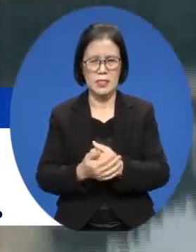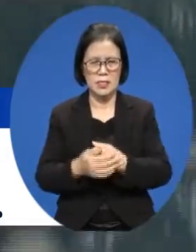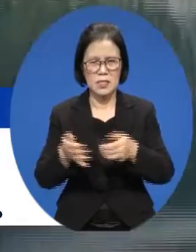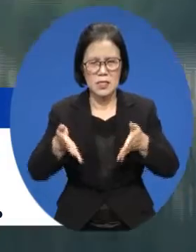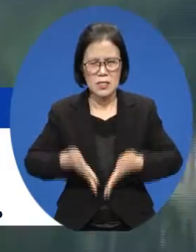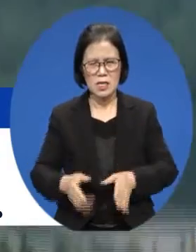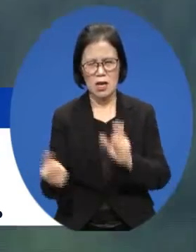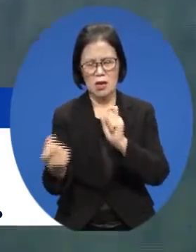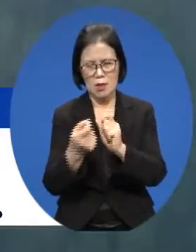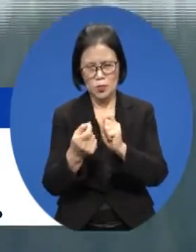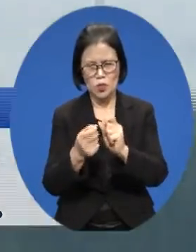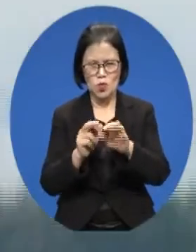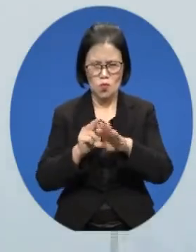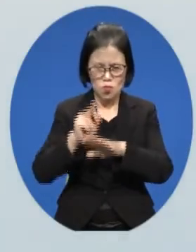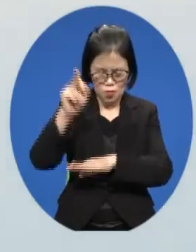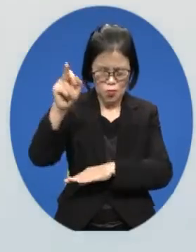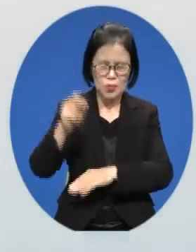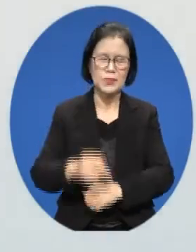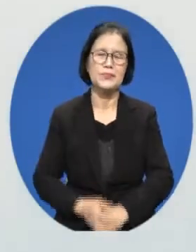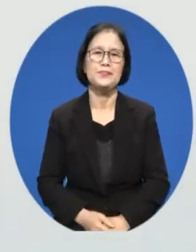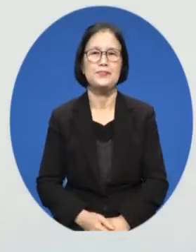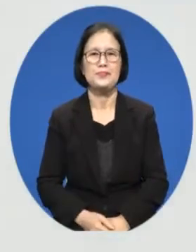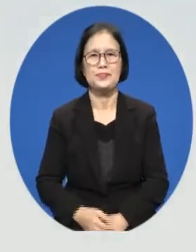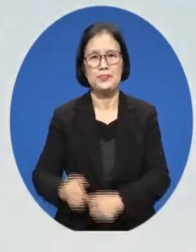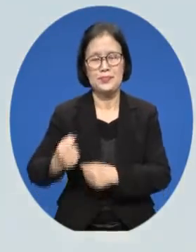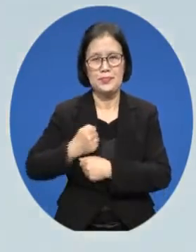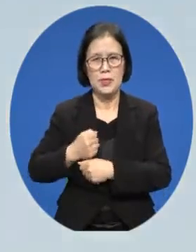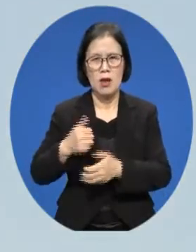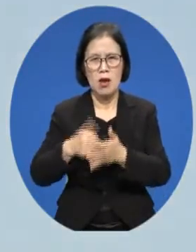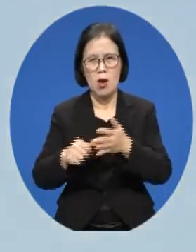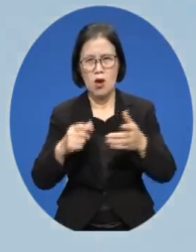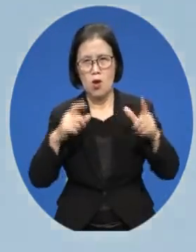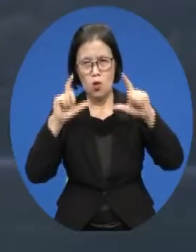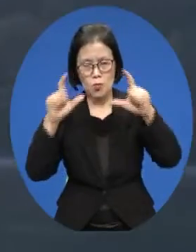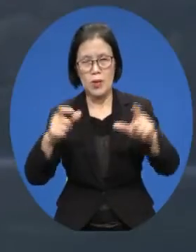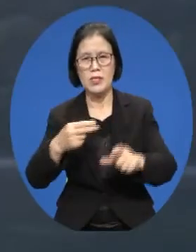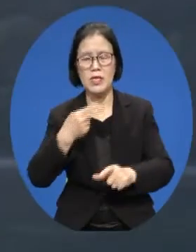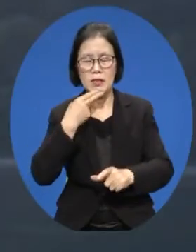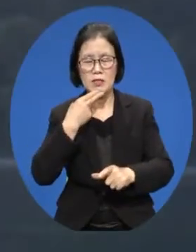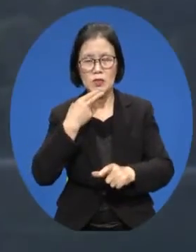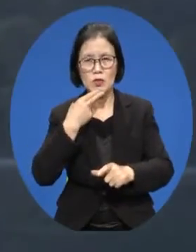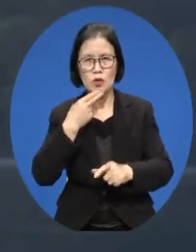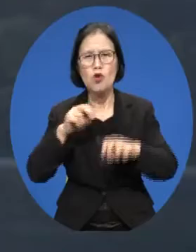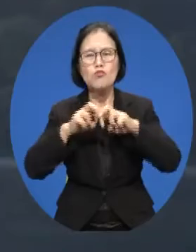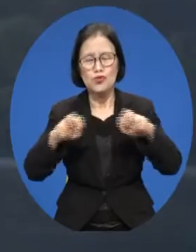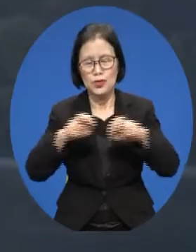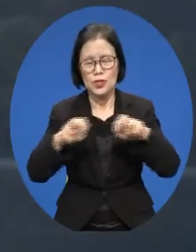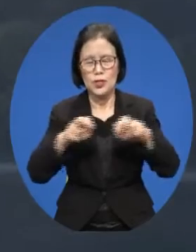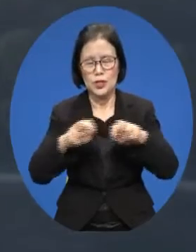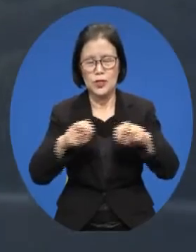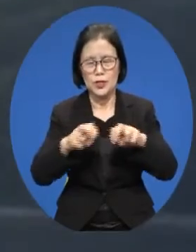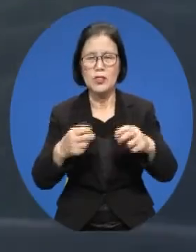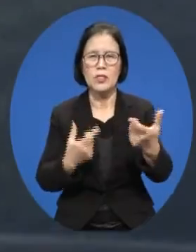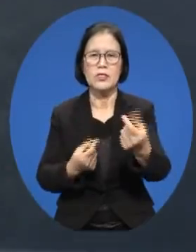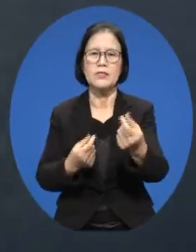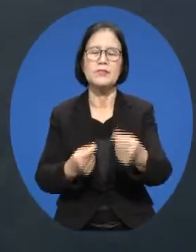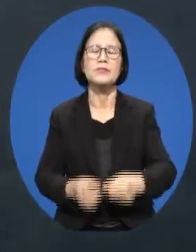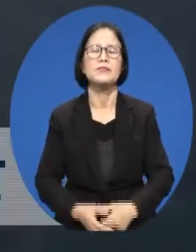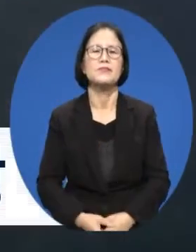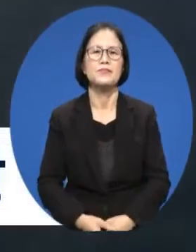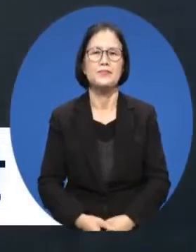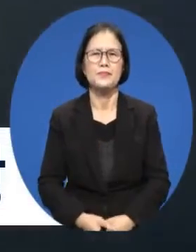미사일을 발사해 서 하차해서 재원을 공표하지 않은 점도 이런 분석에 무게를 싣고 있습니다